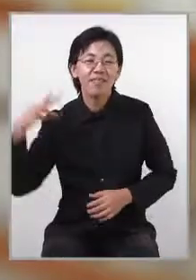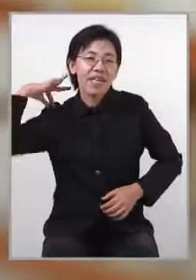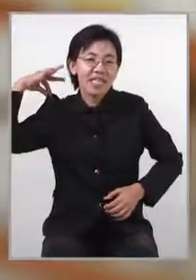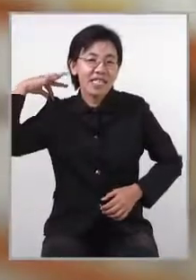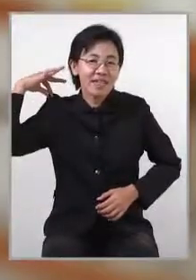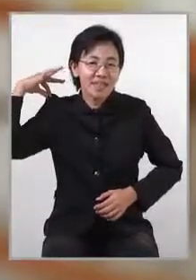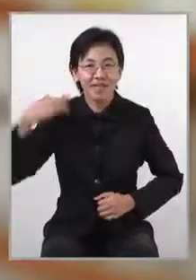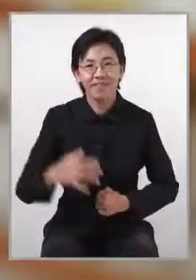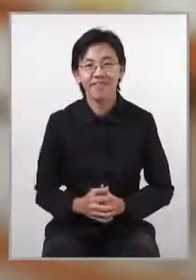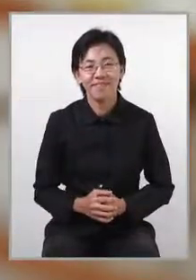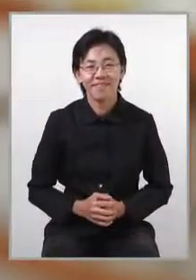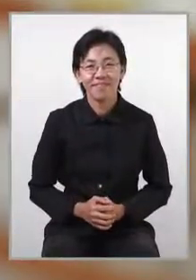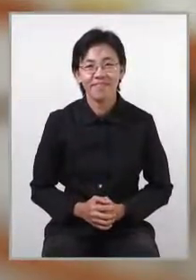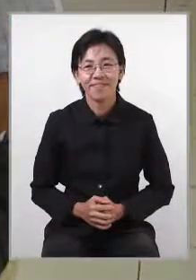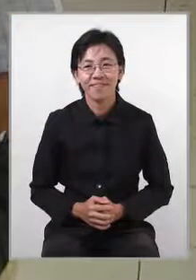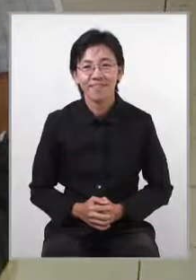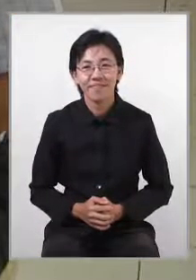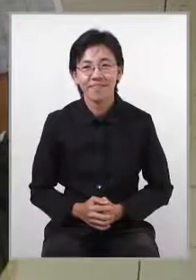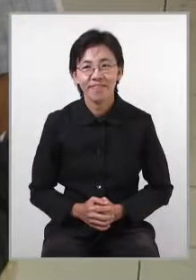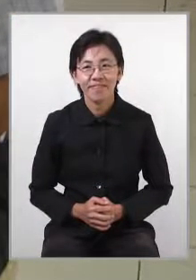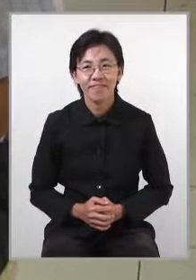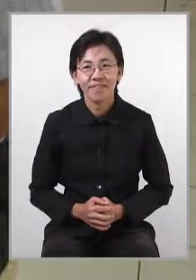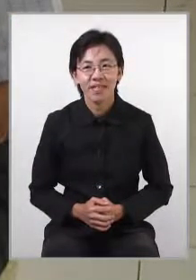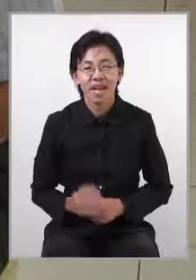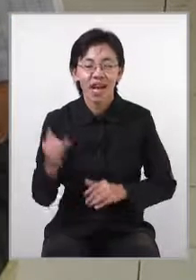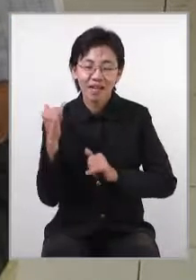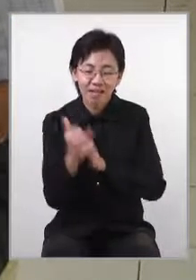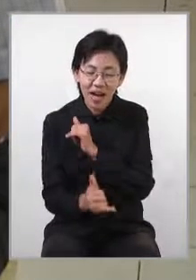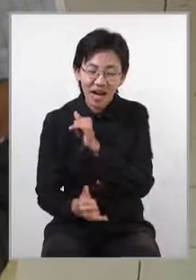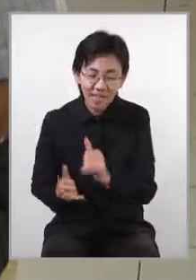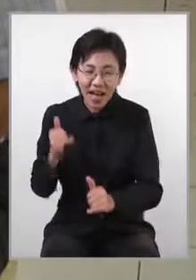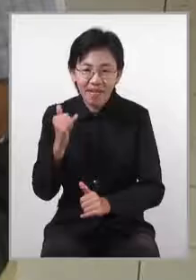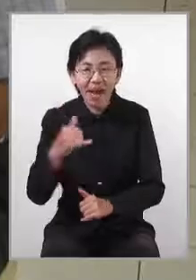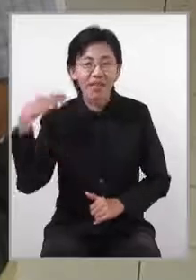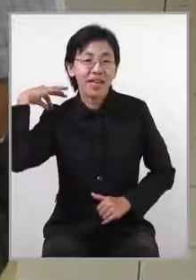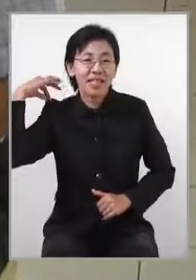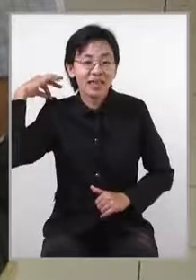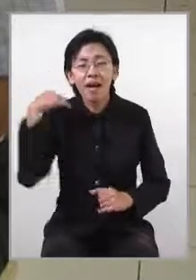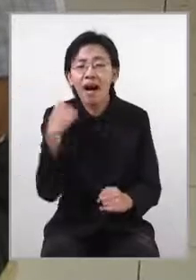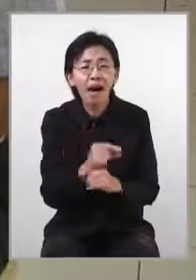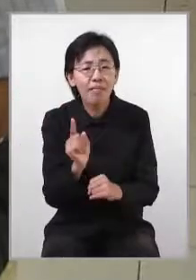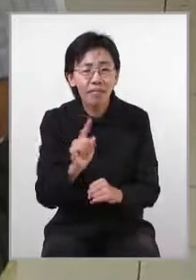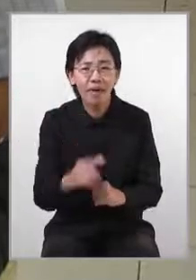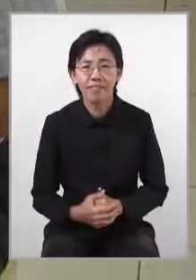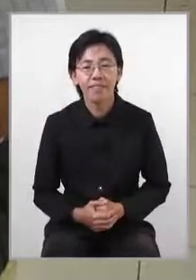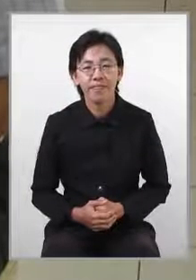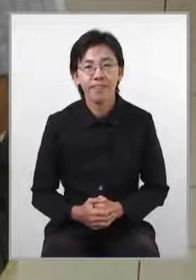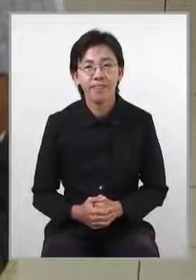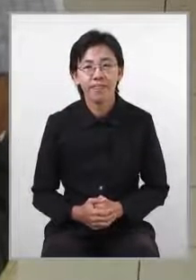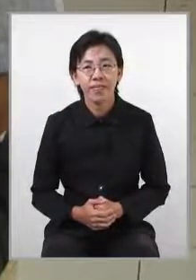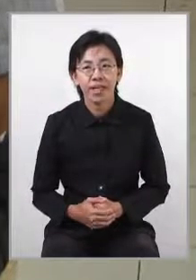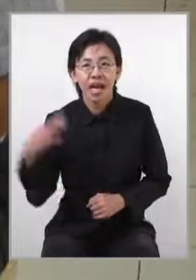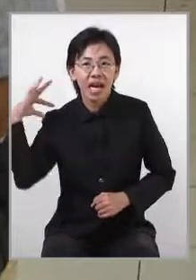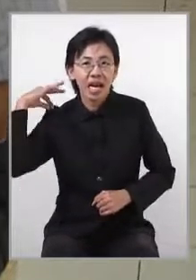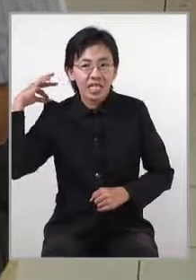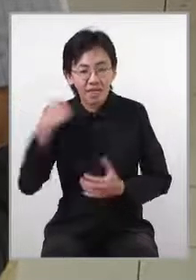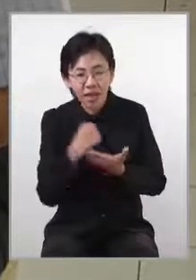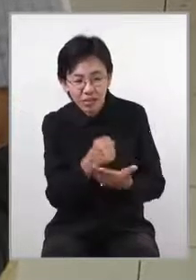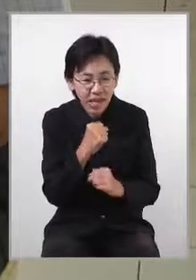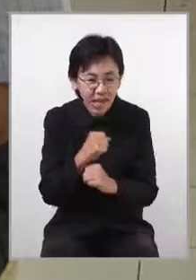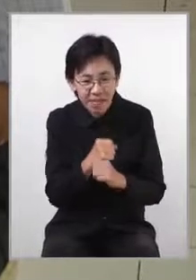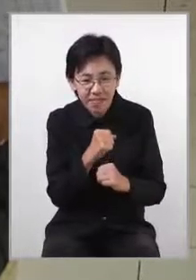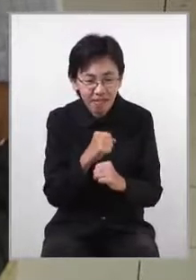คร นะครับก็ทยอยกันมาเรื่อยๆคร ับอาสาสมัครนี่มาทำอะไรบ้างครับ ก็ช่วยเราทำงานทำง